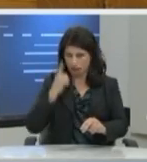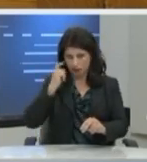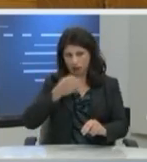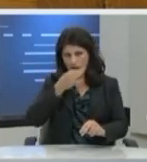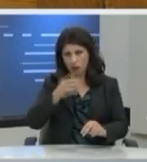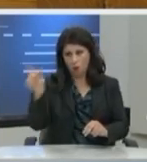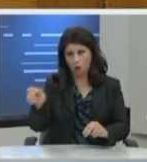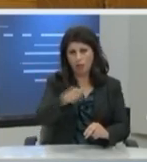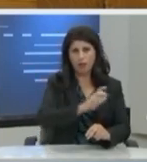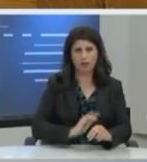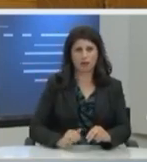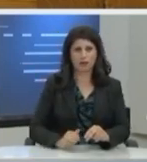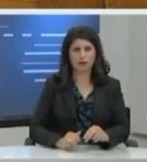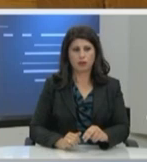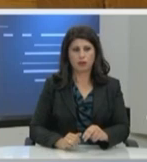ο καθένας.